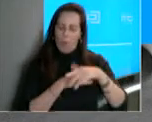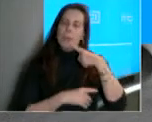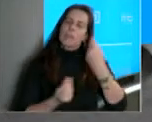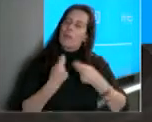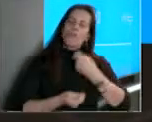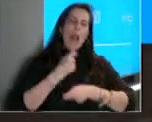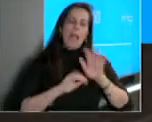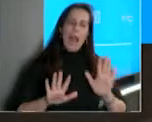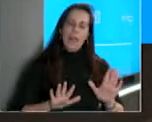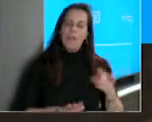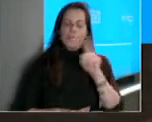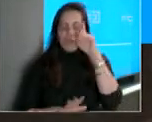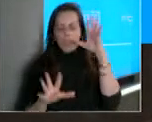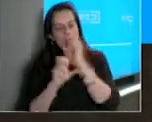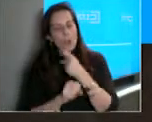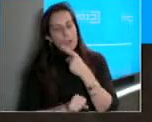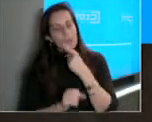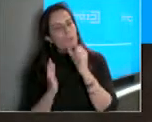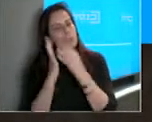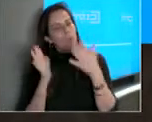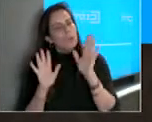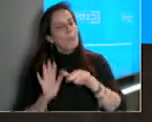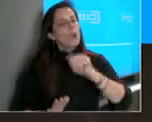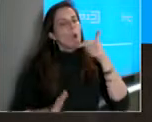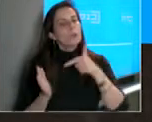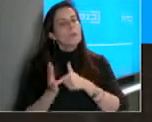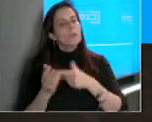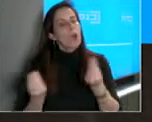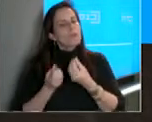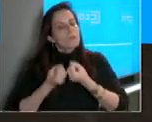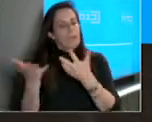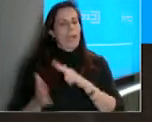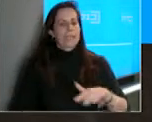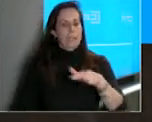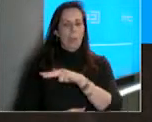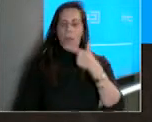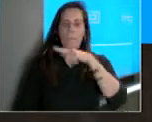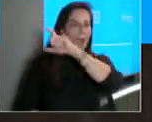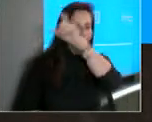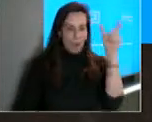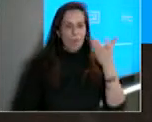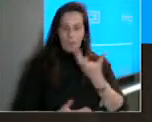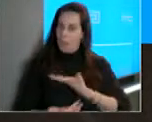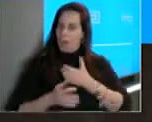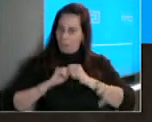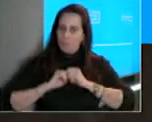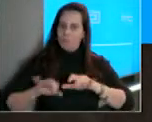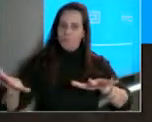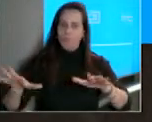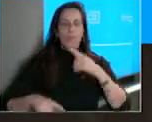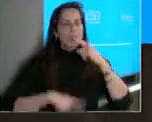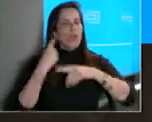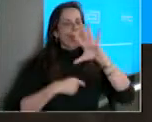כלכלי בלבד, לבין גישה הטוענת שעיתון משמש קודם כמכשיר ציבורי. מעריב זכה לתפוצה רחבה,